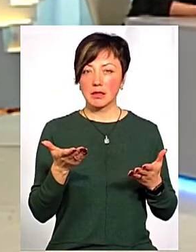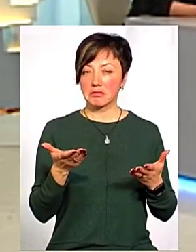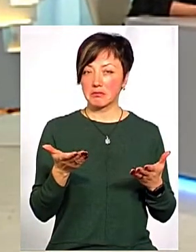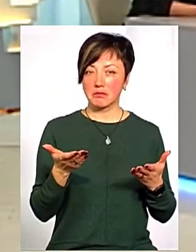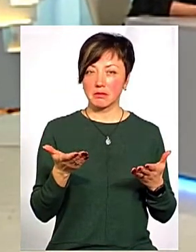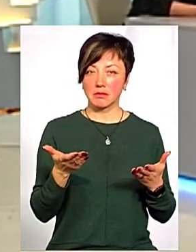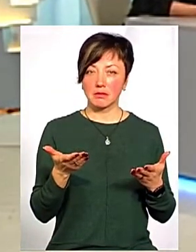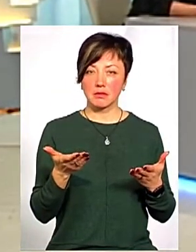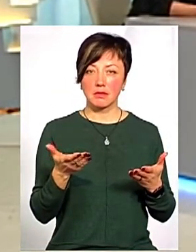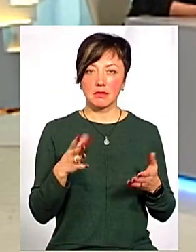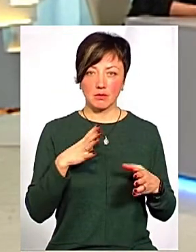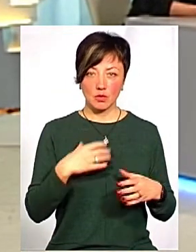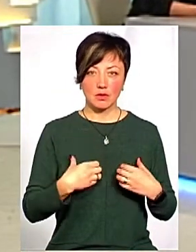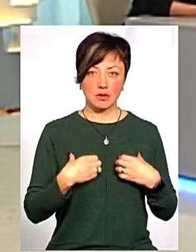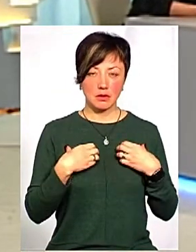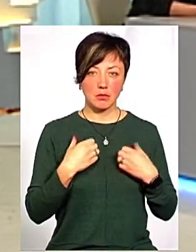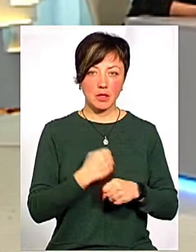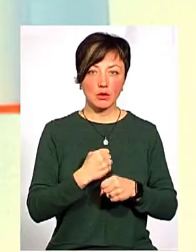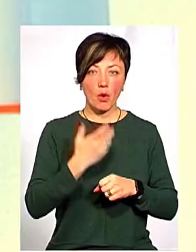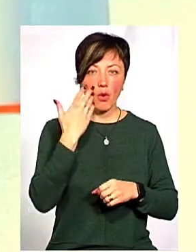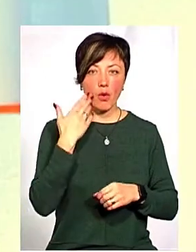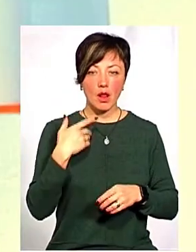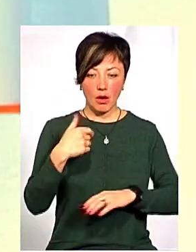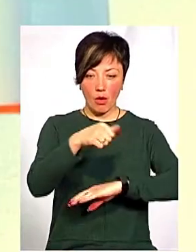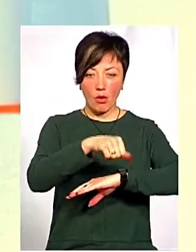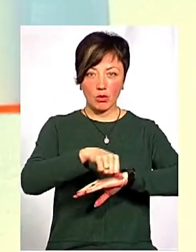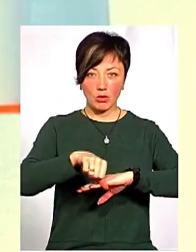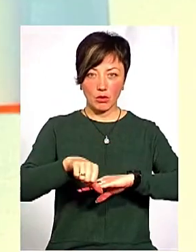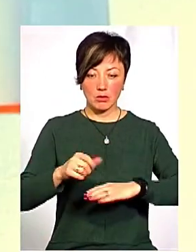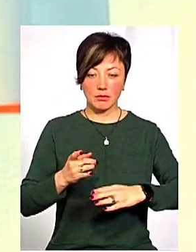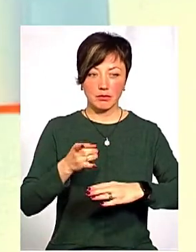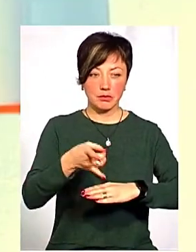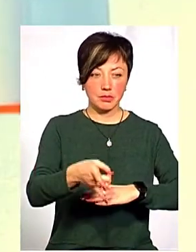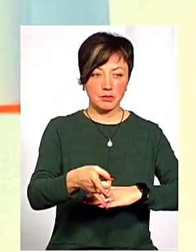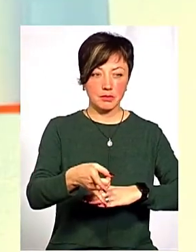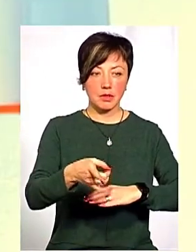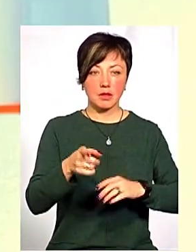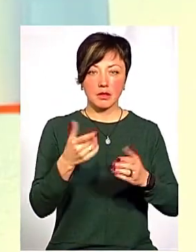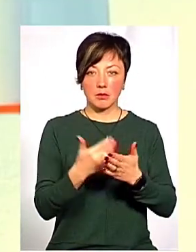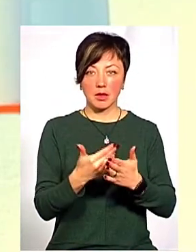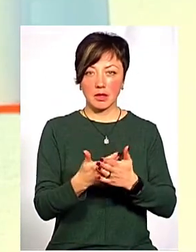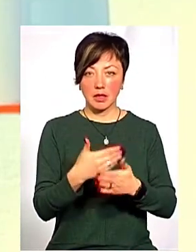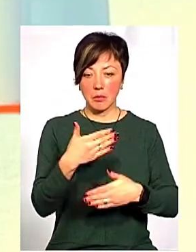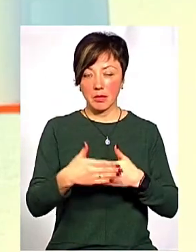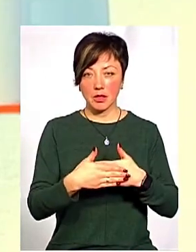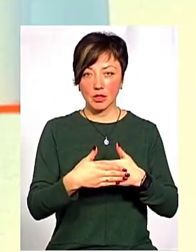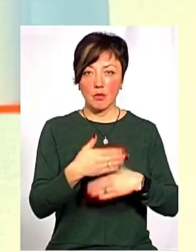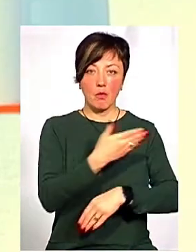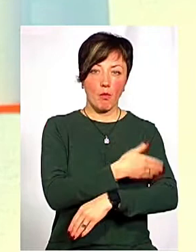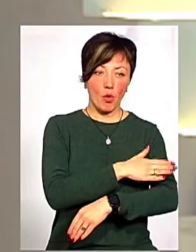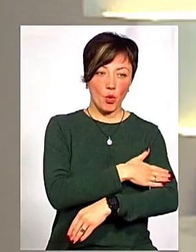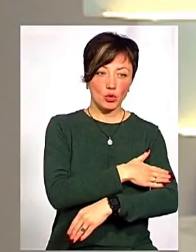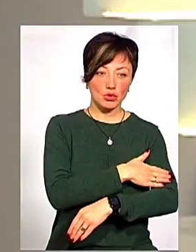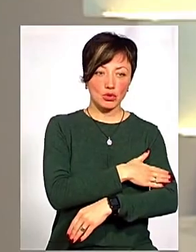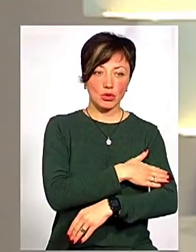фактор страху спрацьовує, коли перетинаєш кордон. В'їжджаєш там найближче там, Польща,